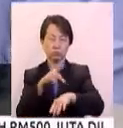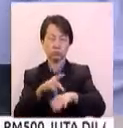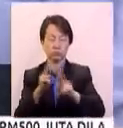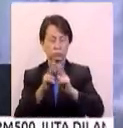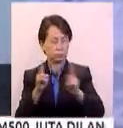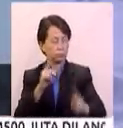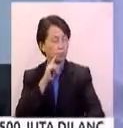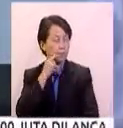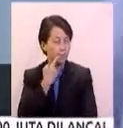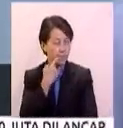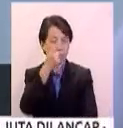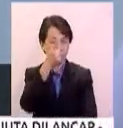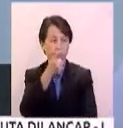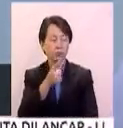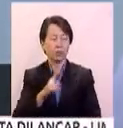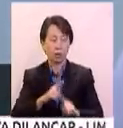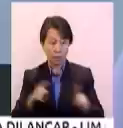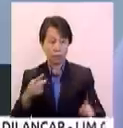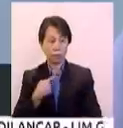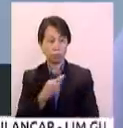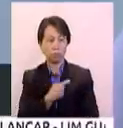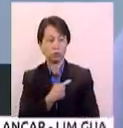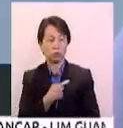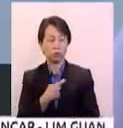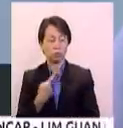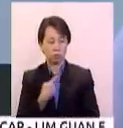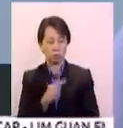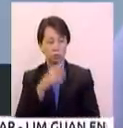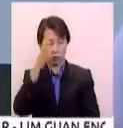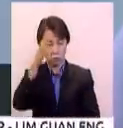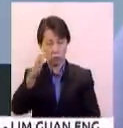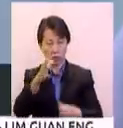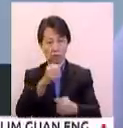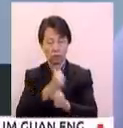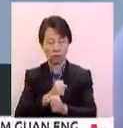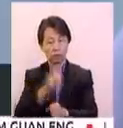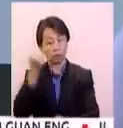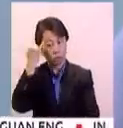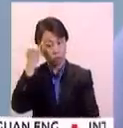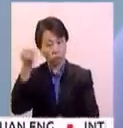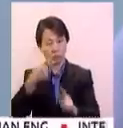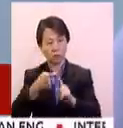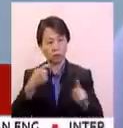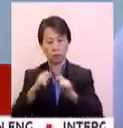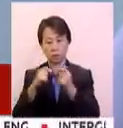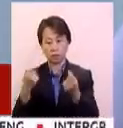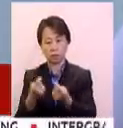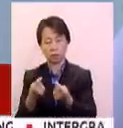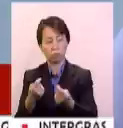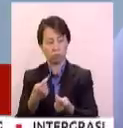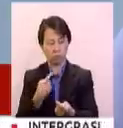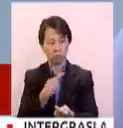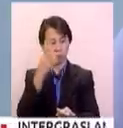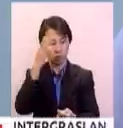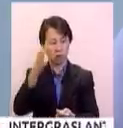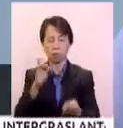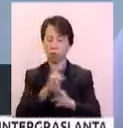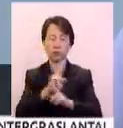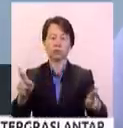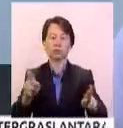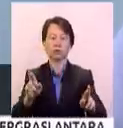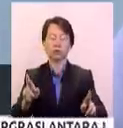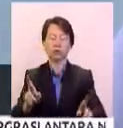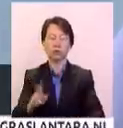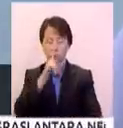severe, tapi kita sedang dan kita akan mendapatkan pandangan daripada tim bencana alam, kita memang akan sediakan.